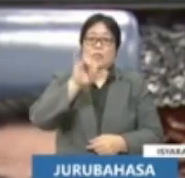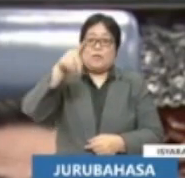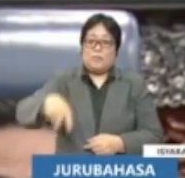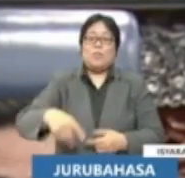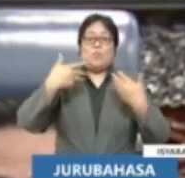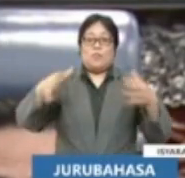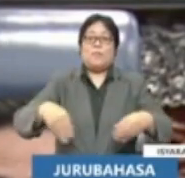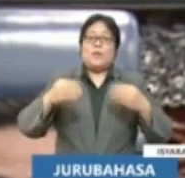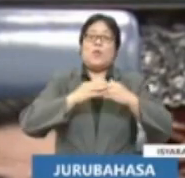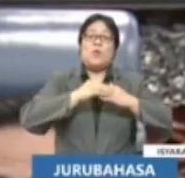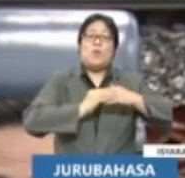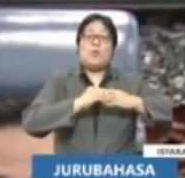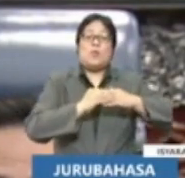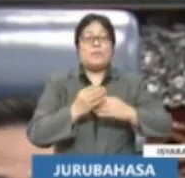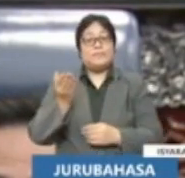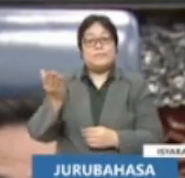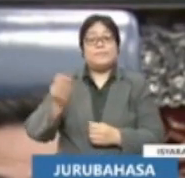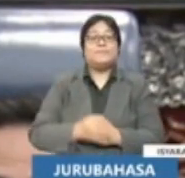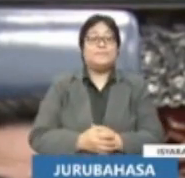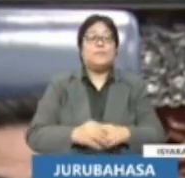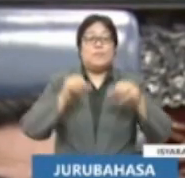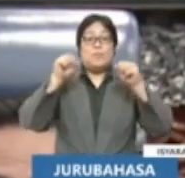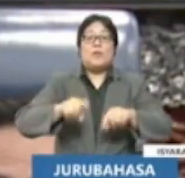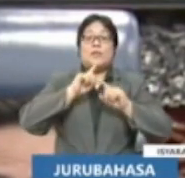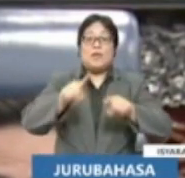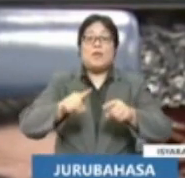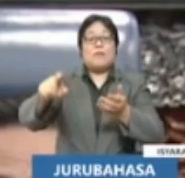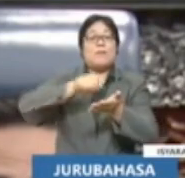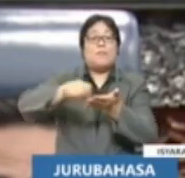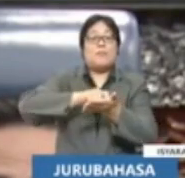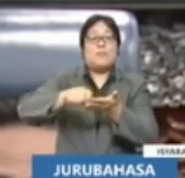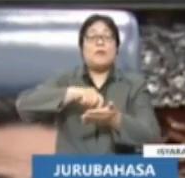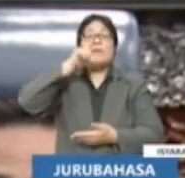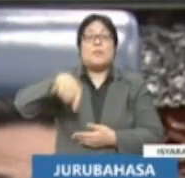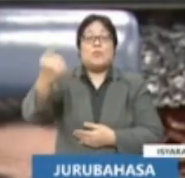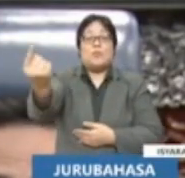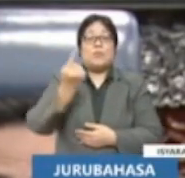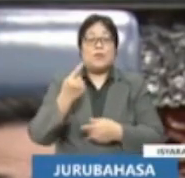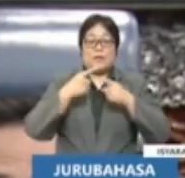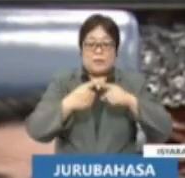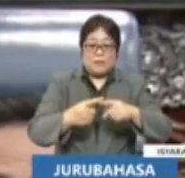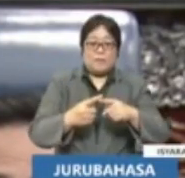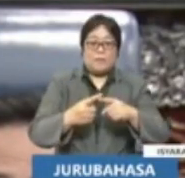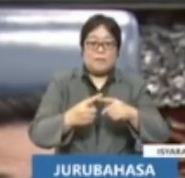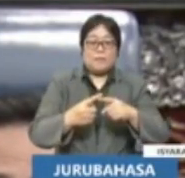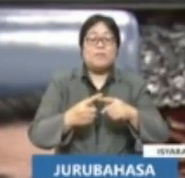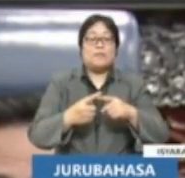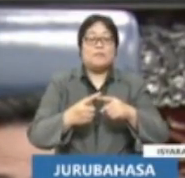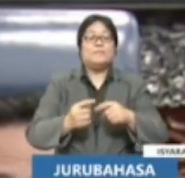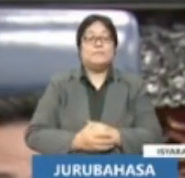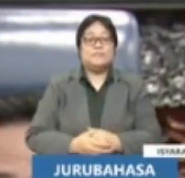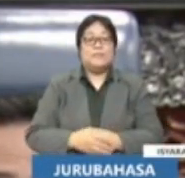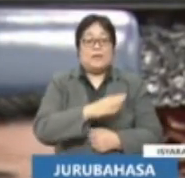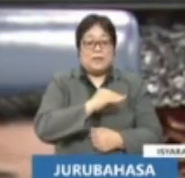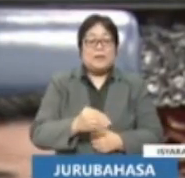pun telah pun memberikan kelonggaran kepada beliau bahawa beliau boleh menjawab secara bertulis, tak perlu datang dewan untuk menjawab secara